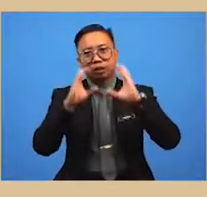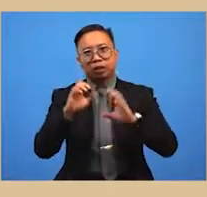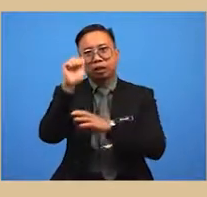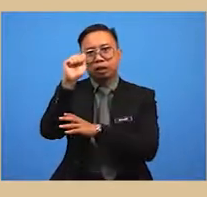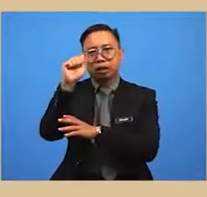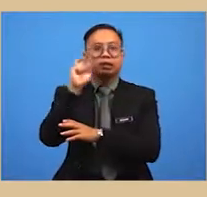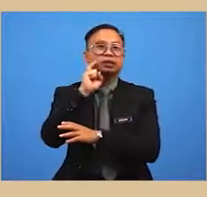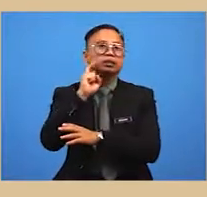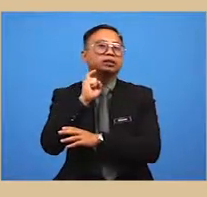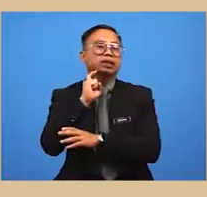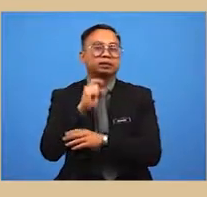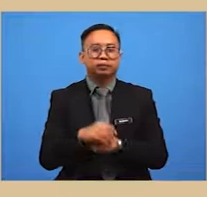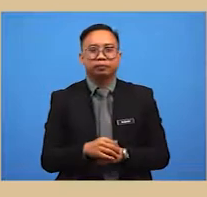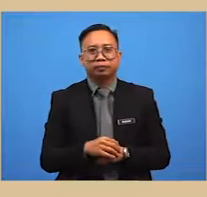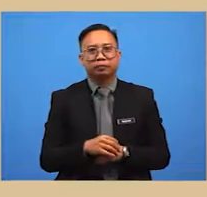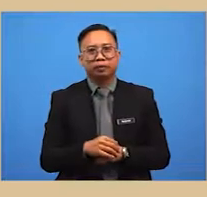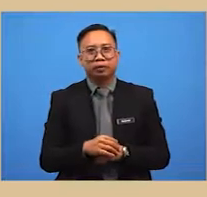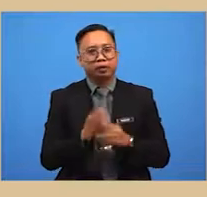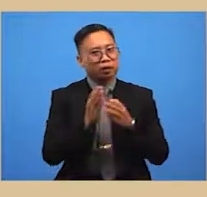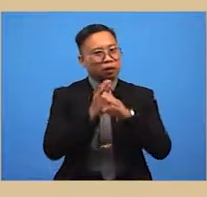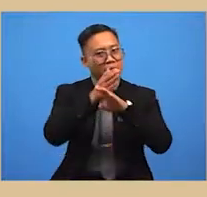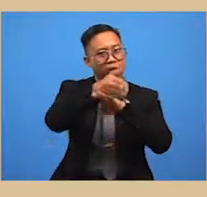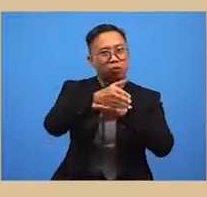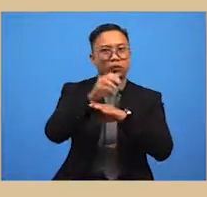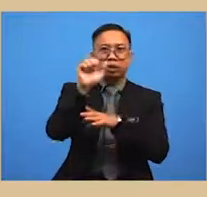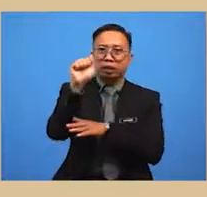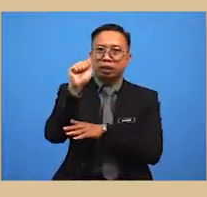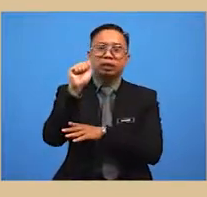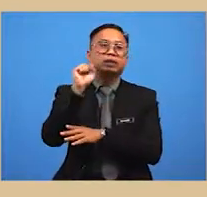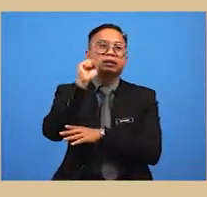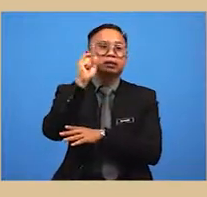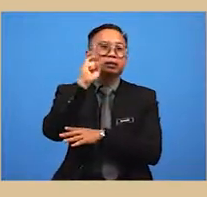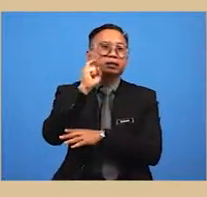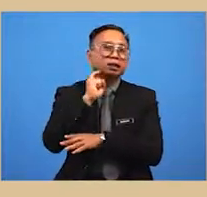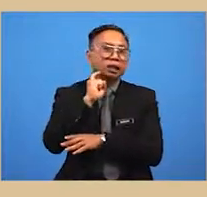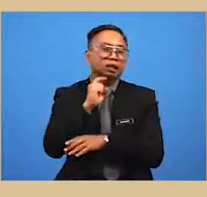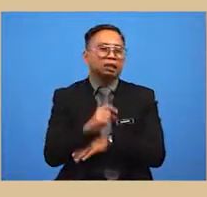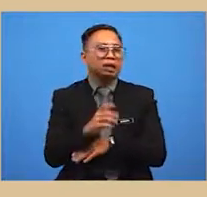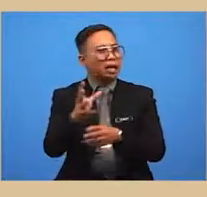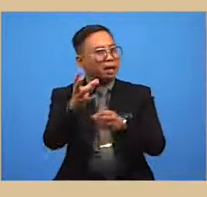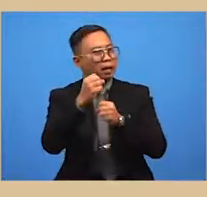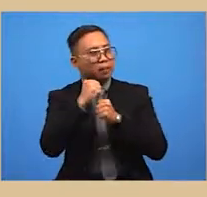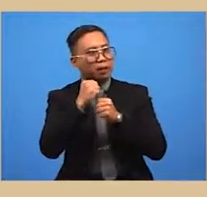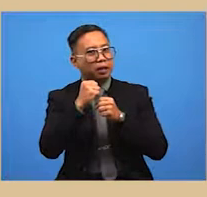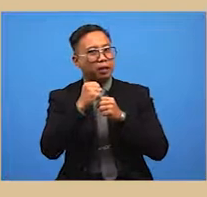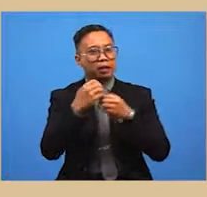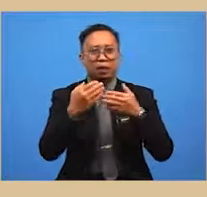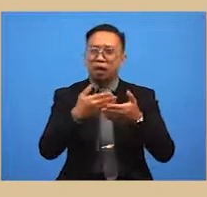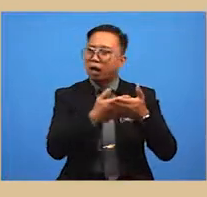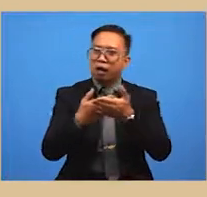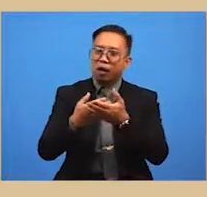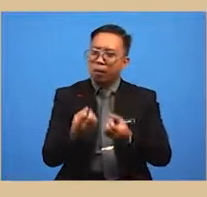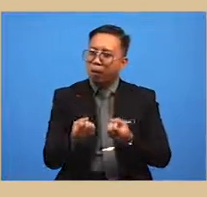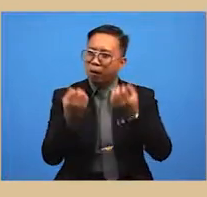aseks. Melalui pembiakan aseks, pokok setawa dapat menghasilkan anak yang